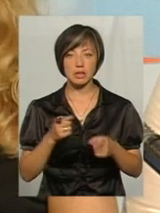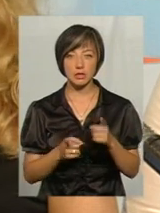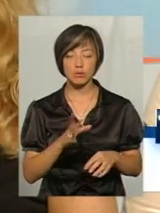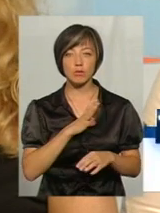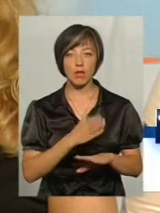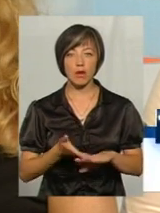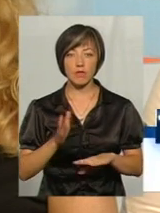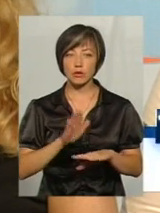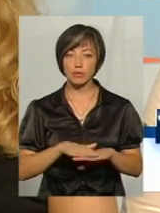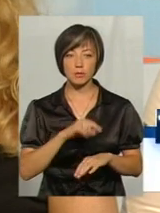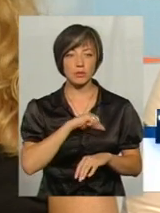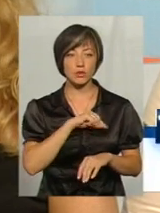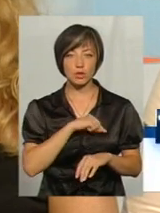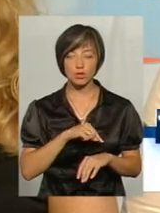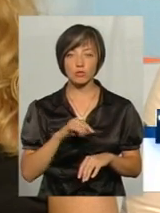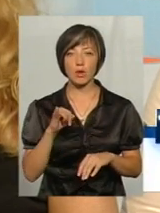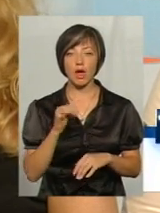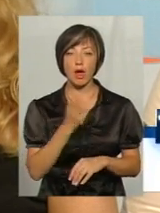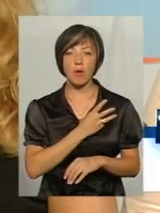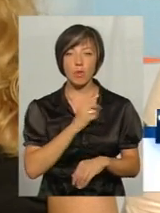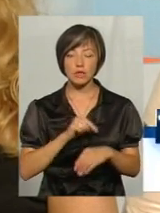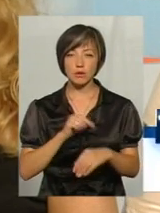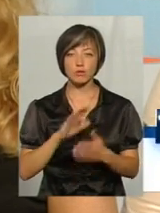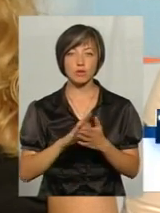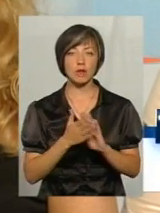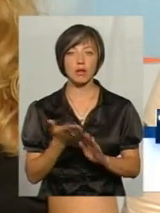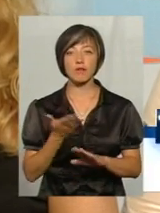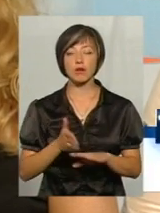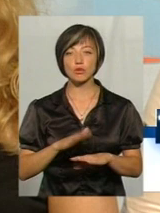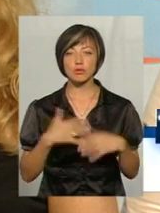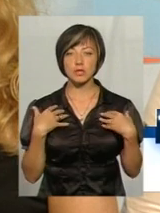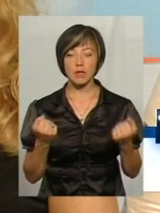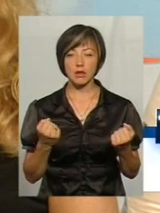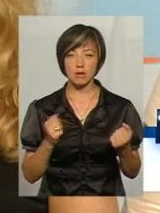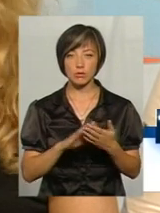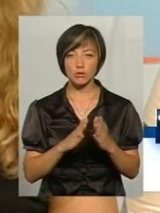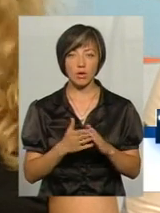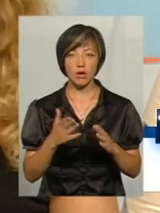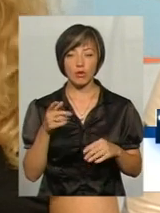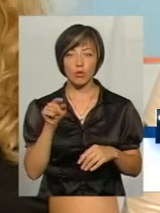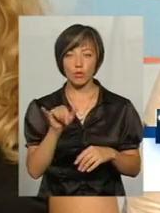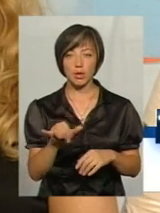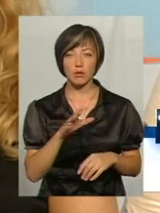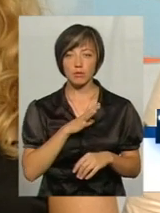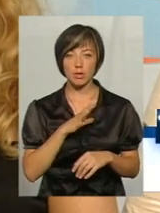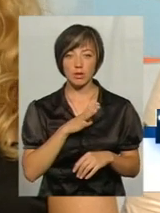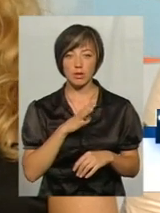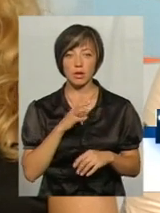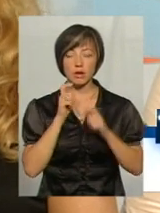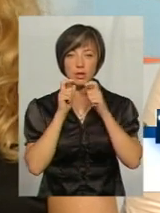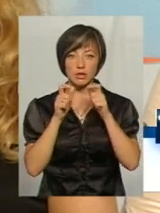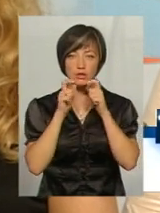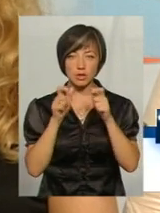була в важкому психологічному, емоційному стані, в важкому стані здоров'я. Вона на той момент, в неї були такі напади, вона